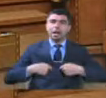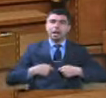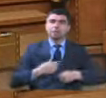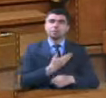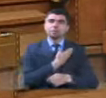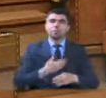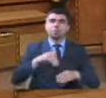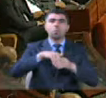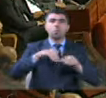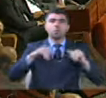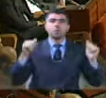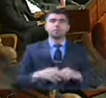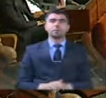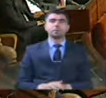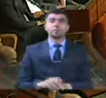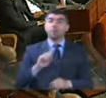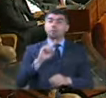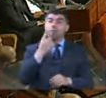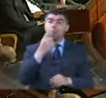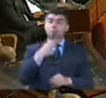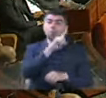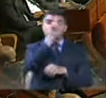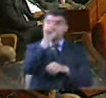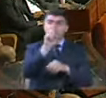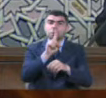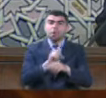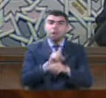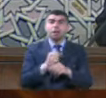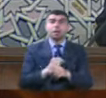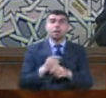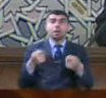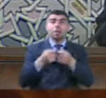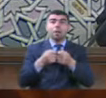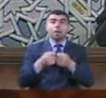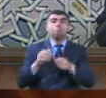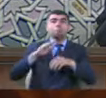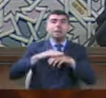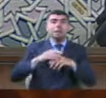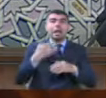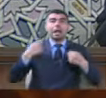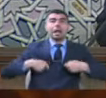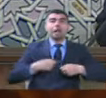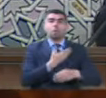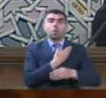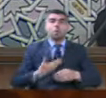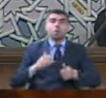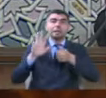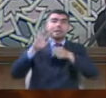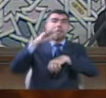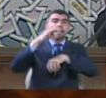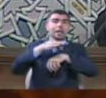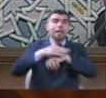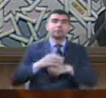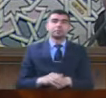الأمين. في الجزء الأول للسؤال لازالت لسيد رئيس الحكومة 6 دقائق و25 ثانية لترغبون